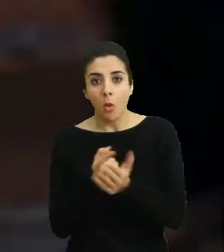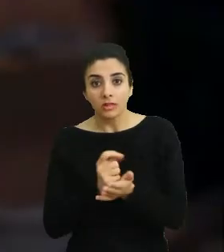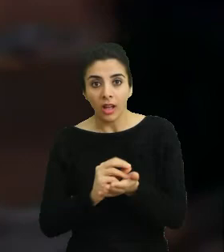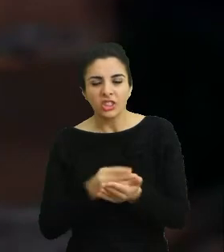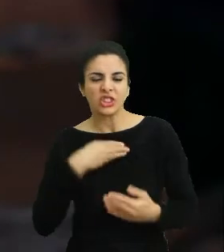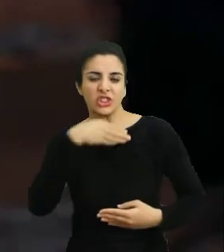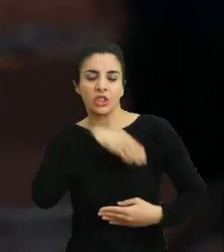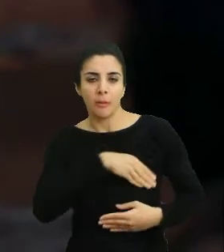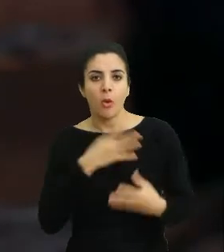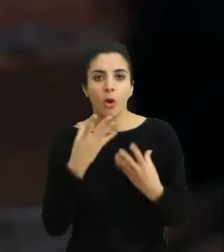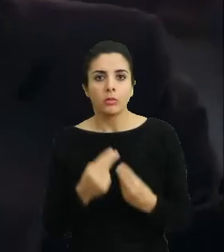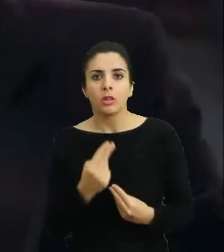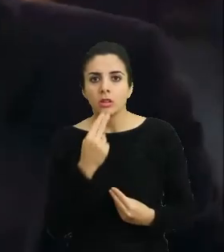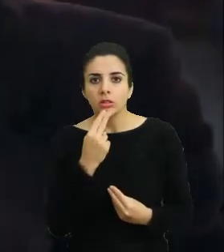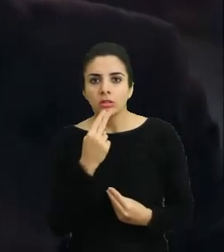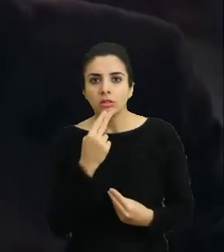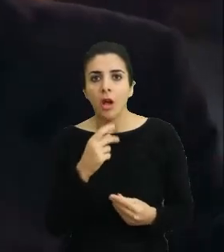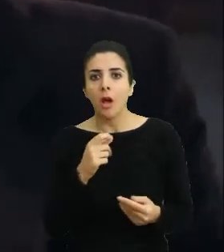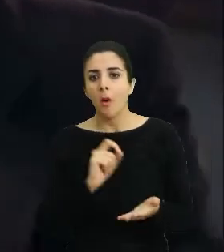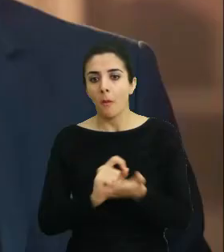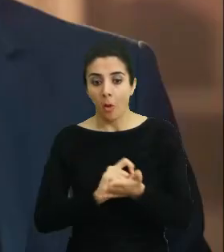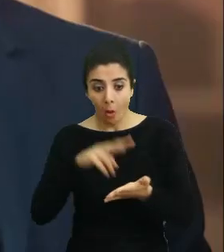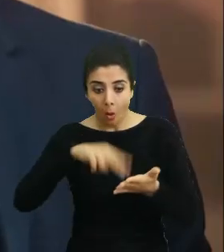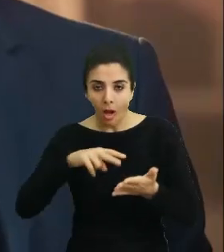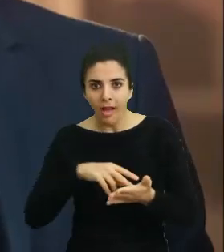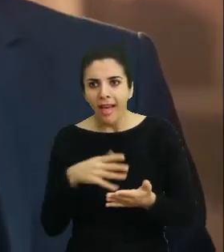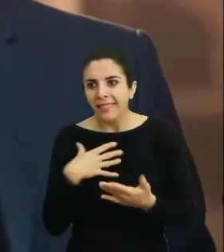koymuş. Kız da mektubu okuyunca etkilenmiş.